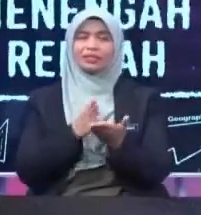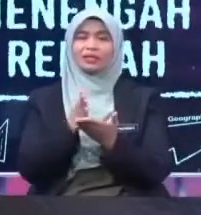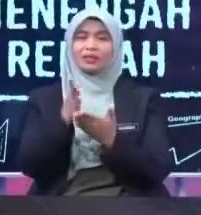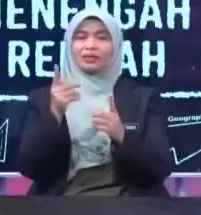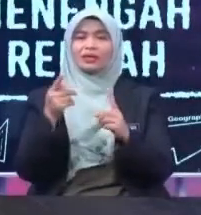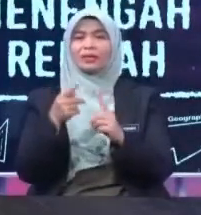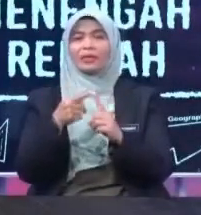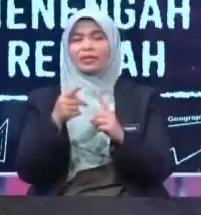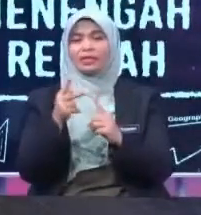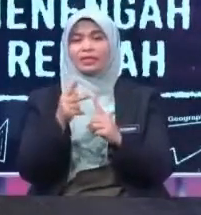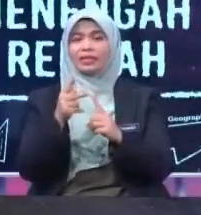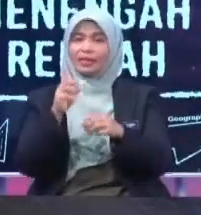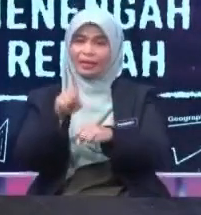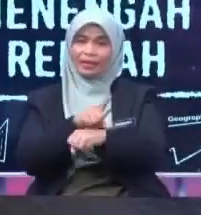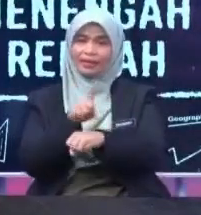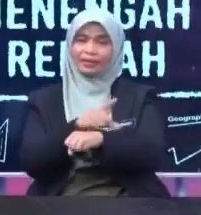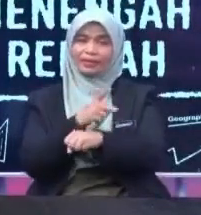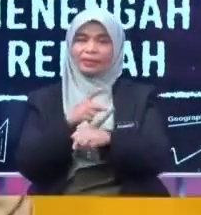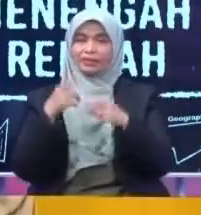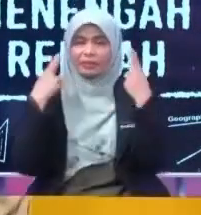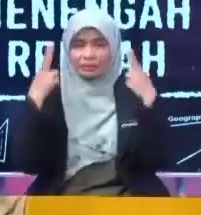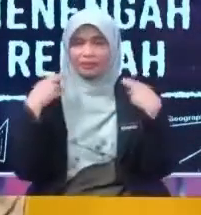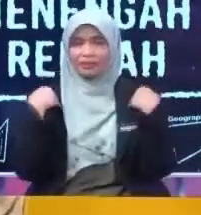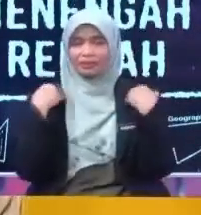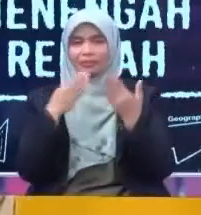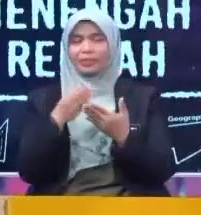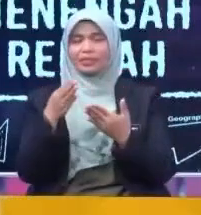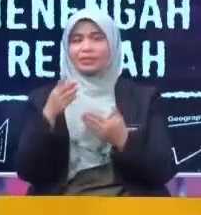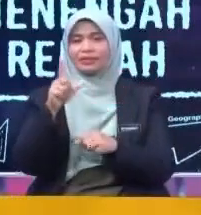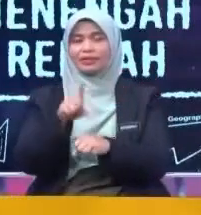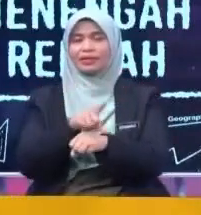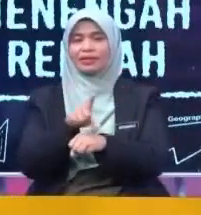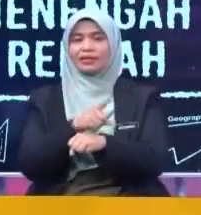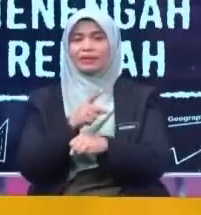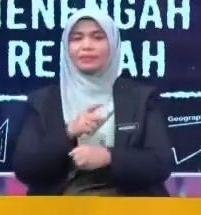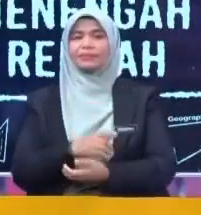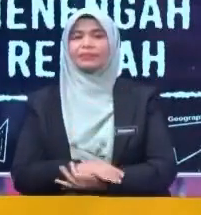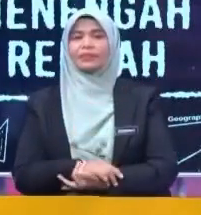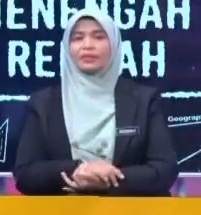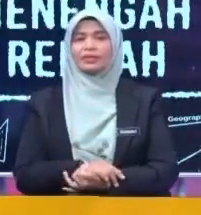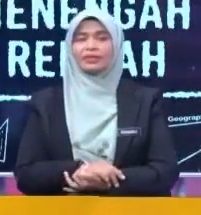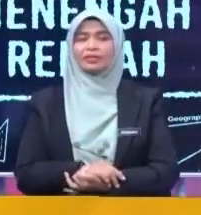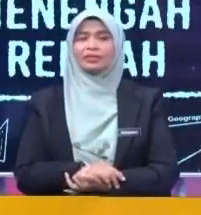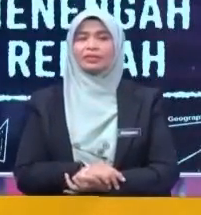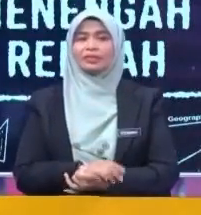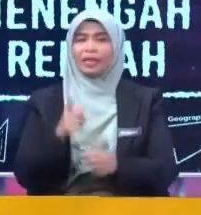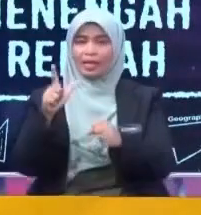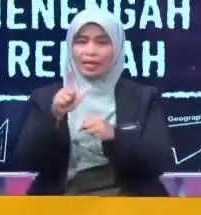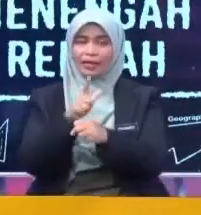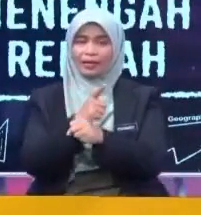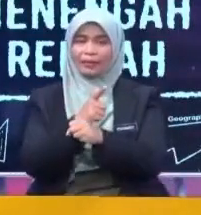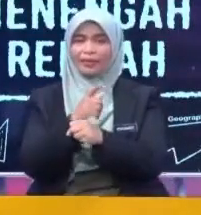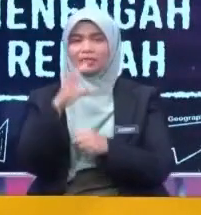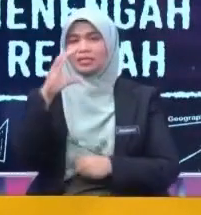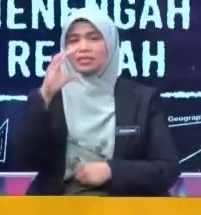latihan. Ustazah ada bagi satu carta alir untuk kamu, lengkapkan kronologi peristiwa hari